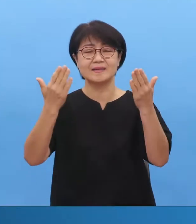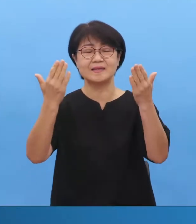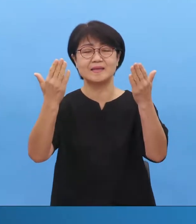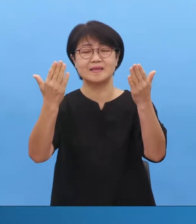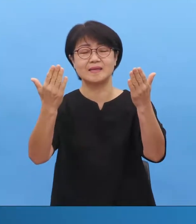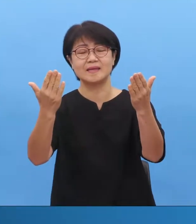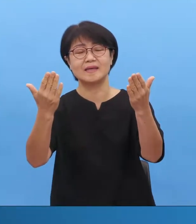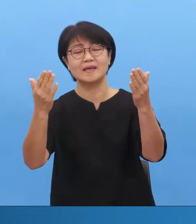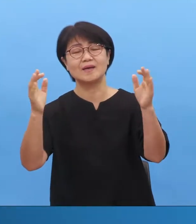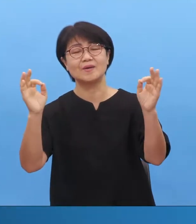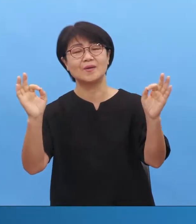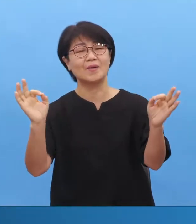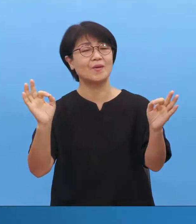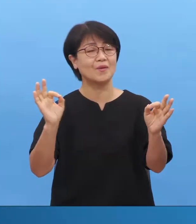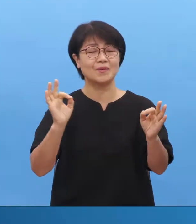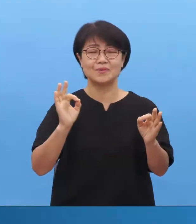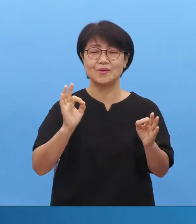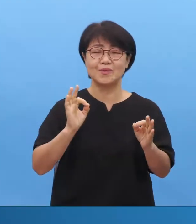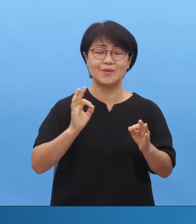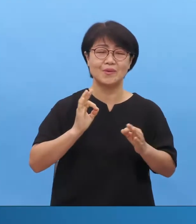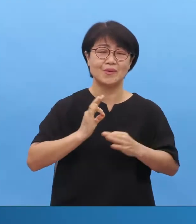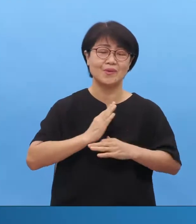경배하리. 오